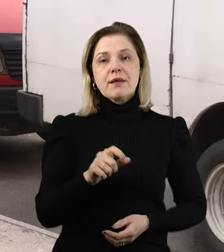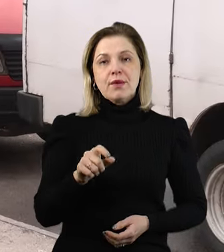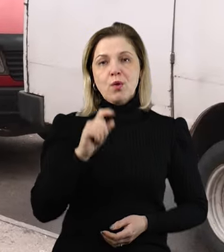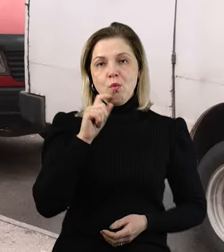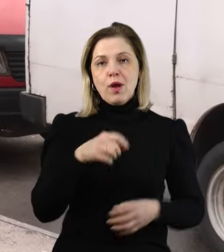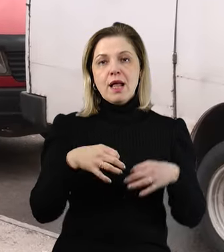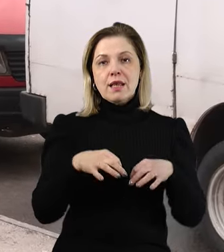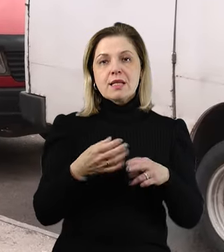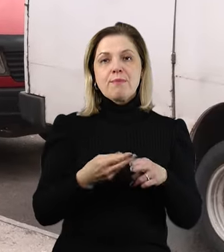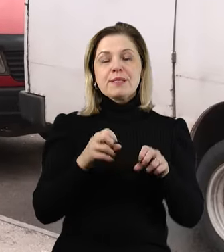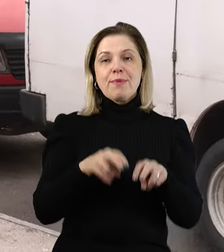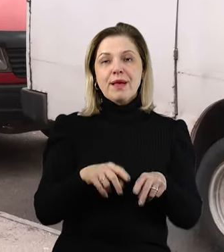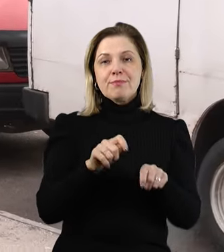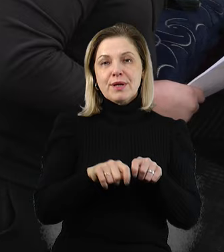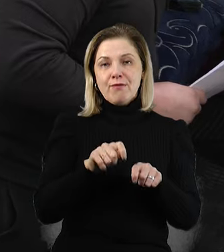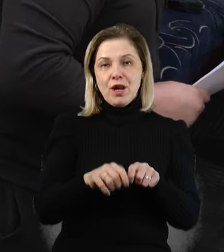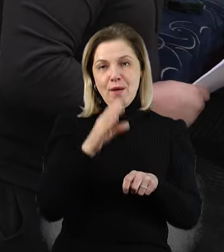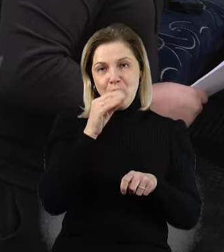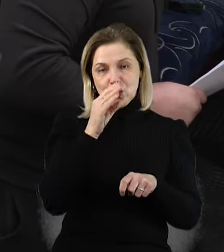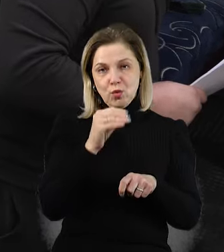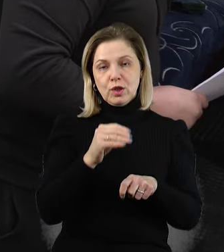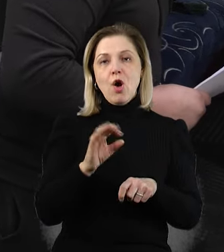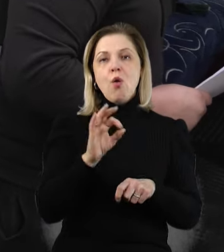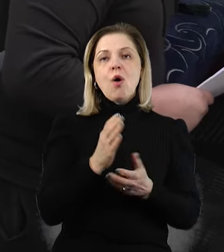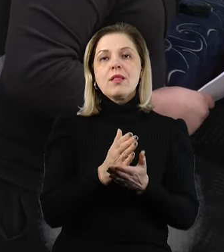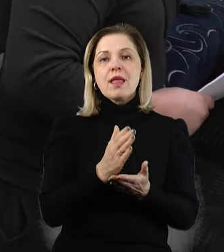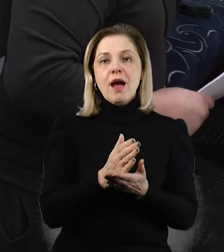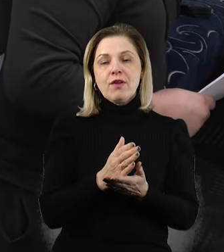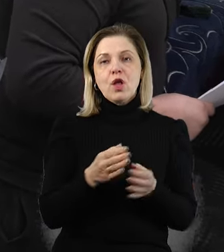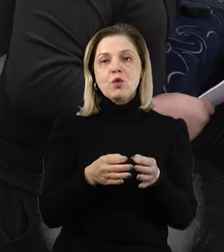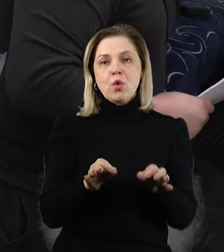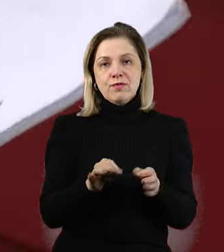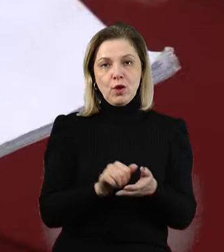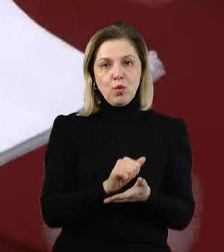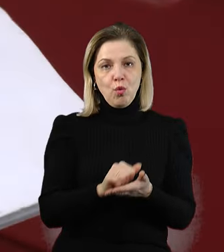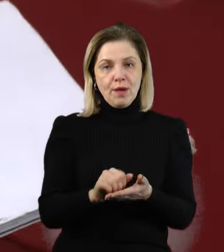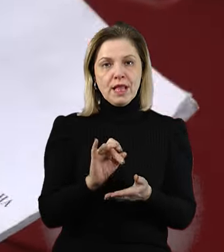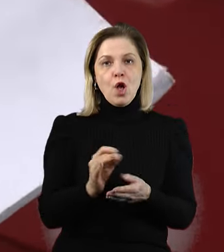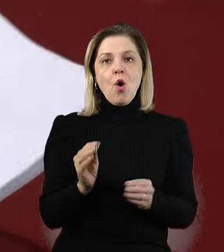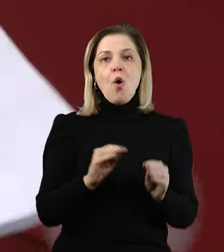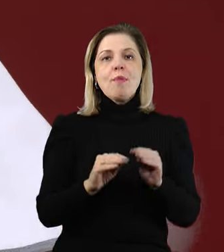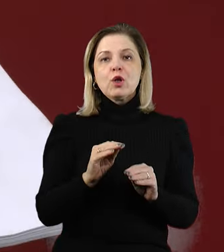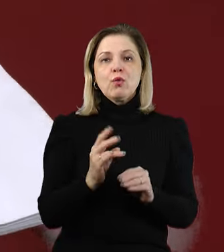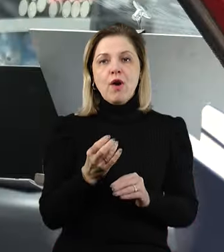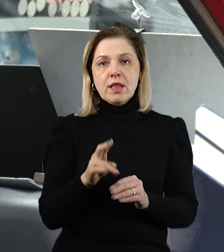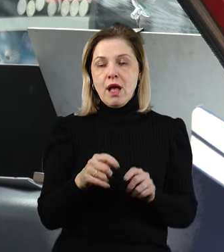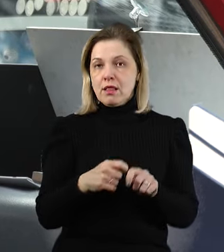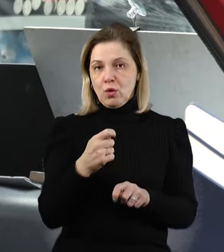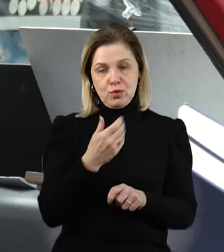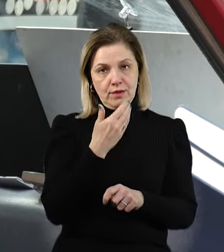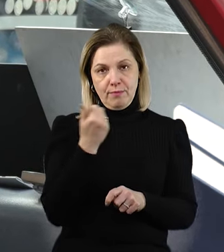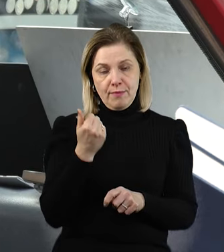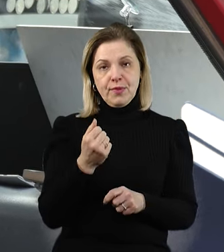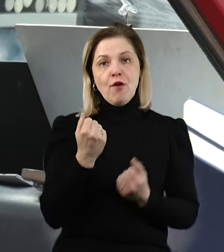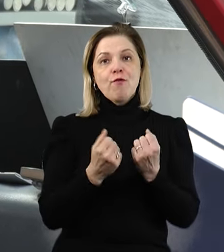Працівники Укртрансбезпеки перевіряють чергове маршрутне таксі на наявність дозвільних документів та укомплектування. Порушень не виявляють. Водій